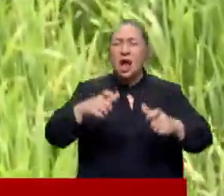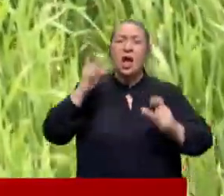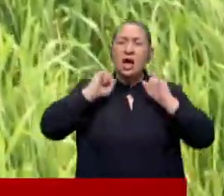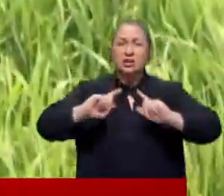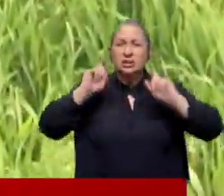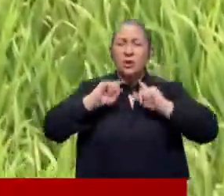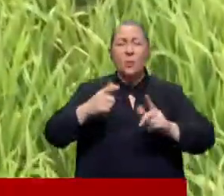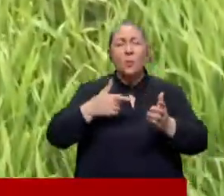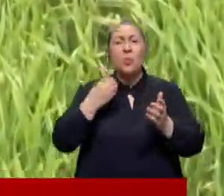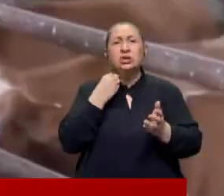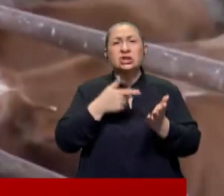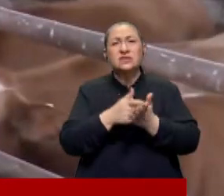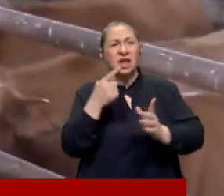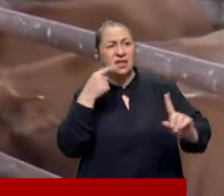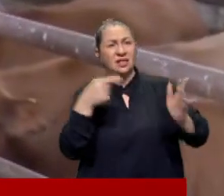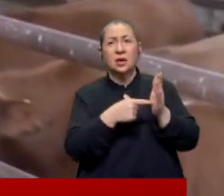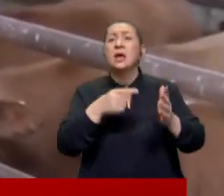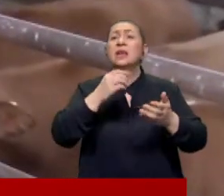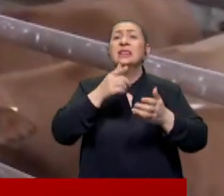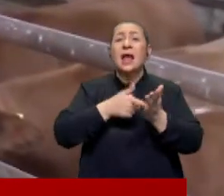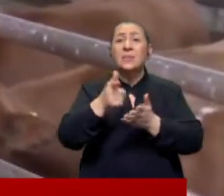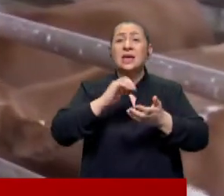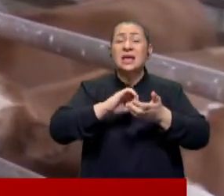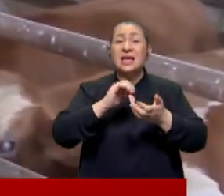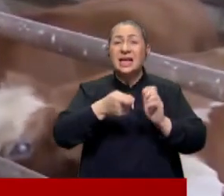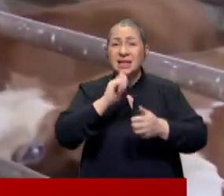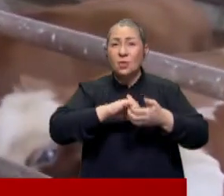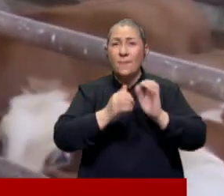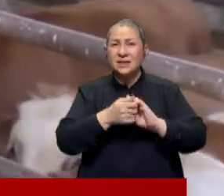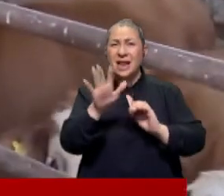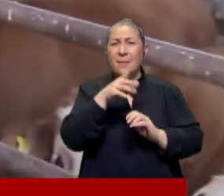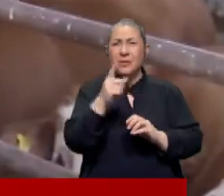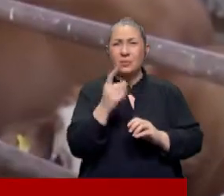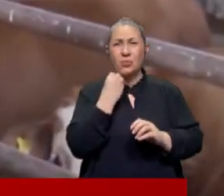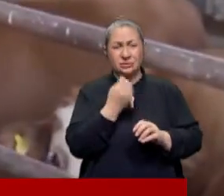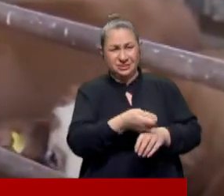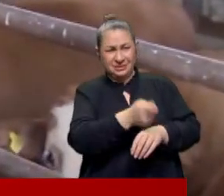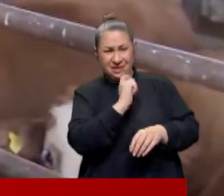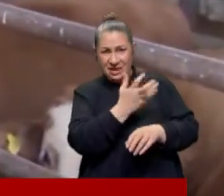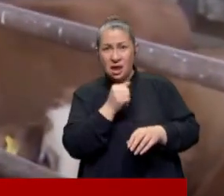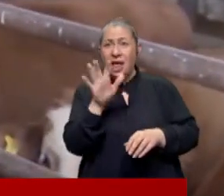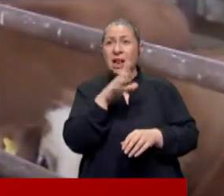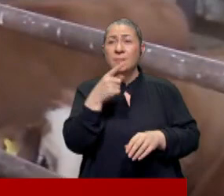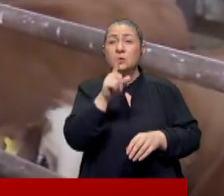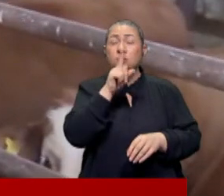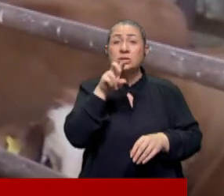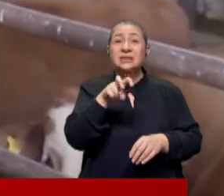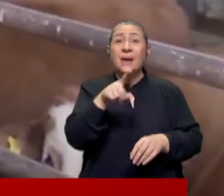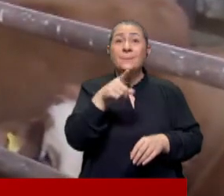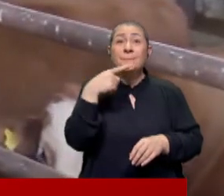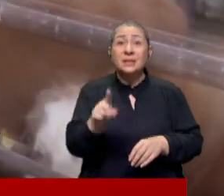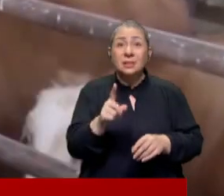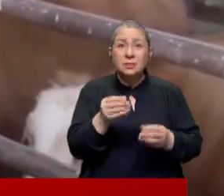borçlu çiftçinin hedefindeki isimdi. Tarım Kredi Kooperatifinden 50 bin lira para çektim. Bu 50 bin lira parayı şu anda 180 bin